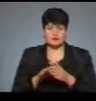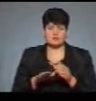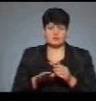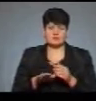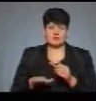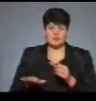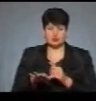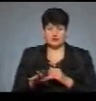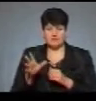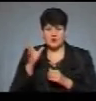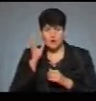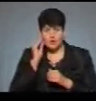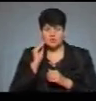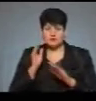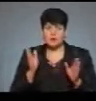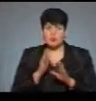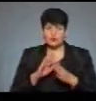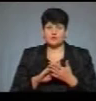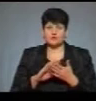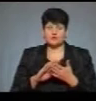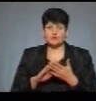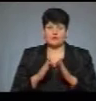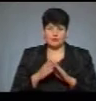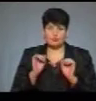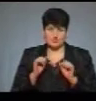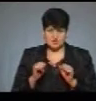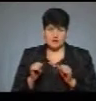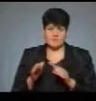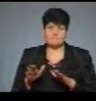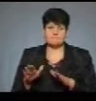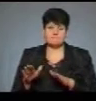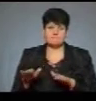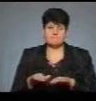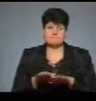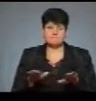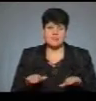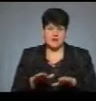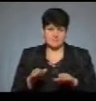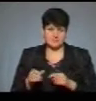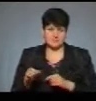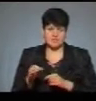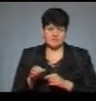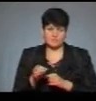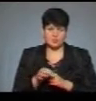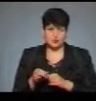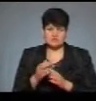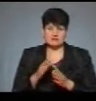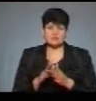але враховуючи погодні умови, то можна і плавати, і по озеру. І також у нас працює сімейна крита зона